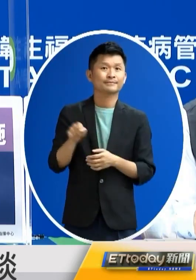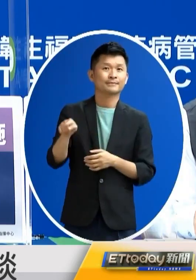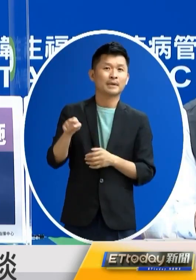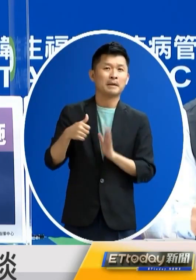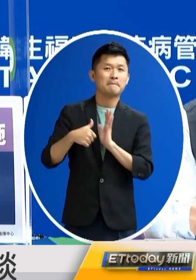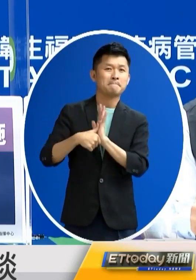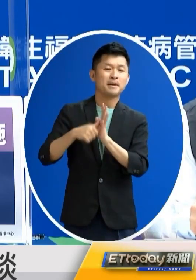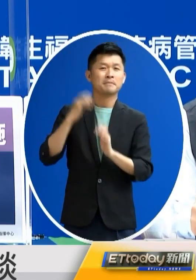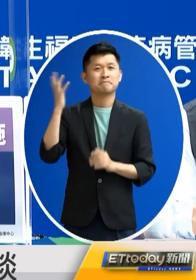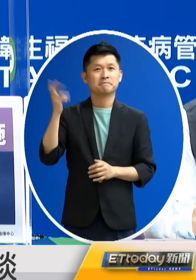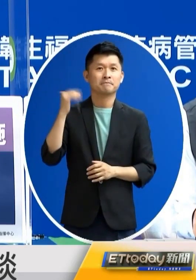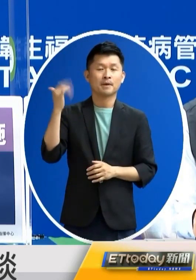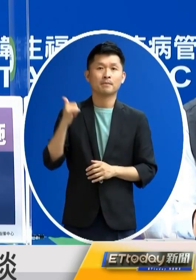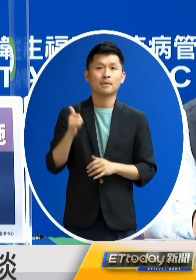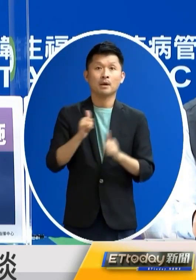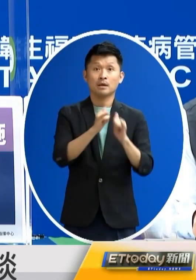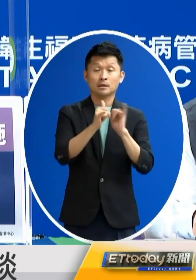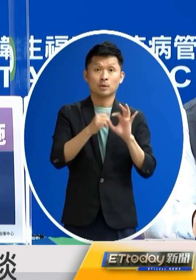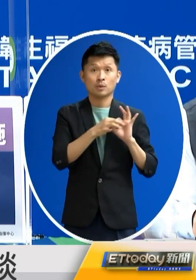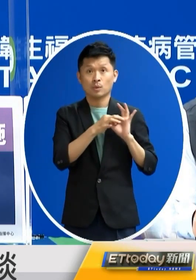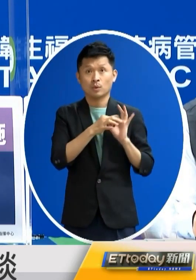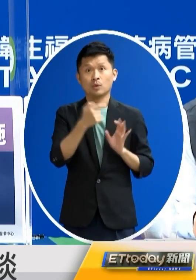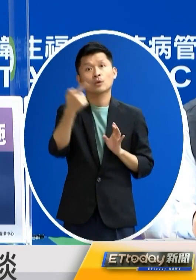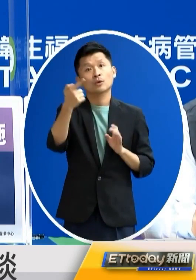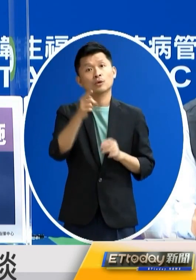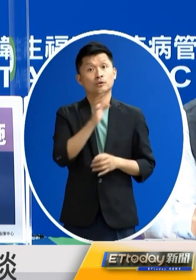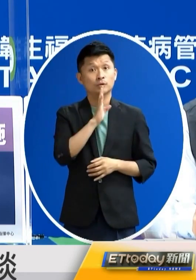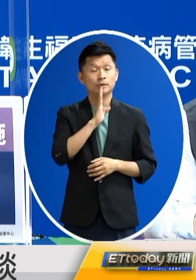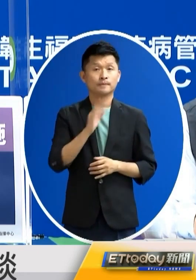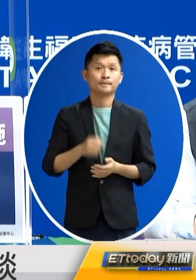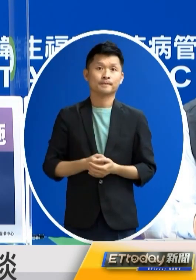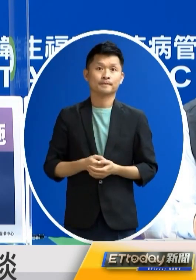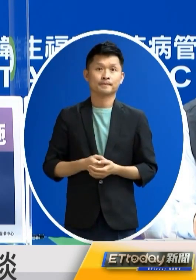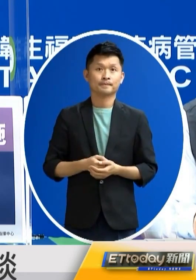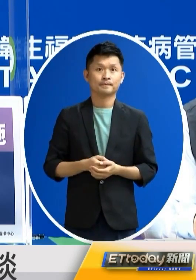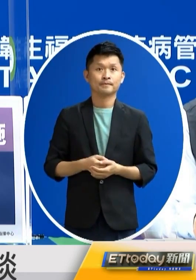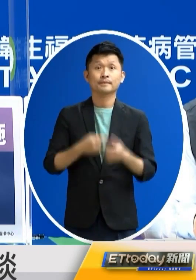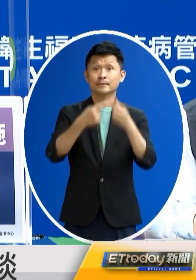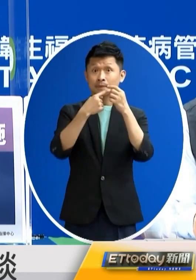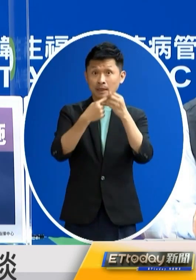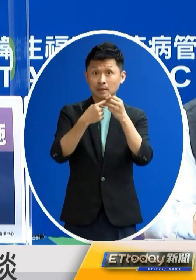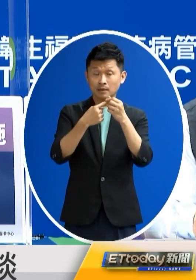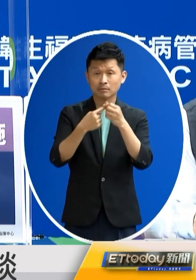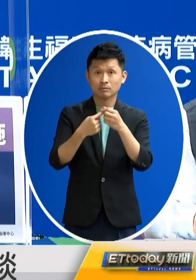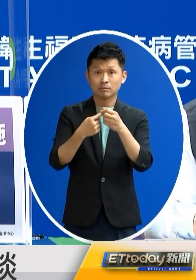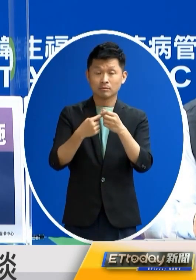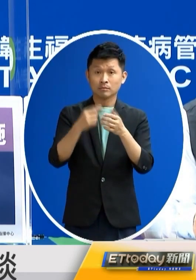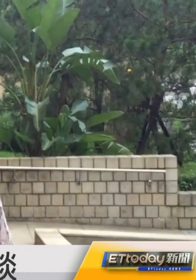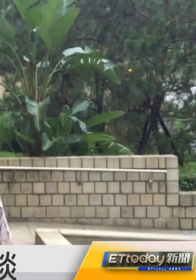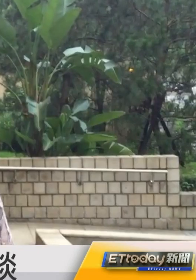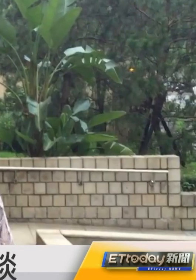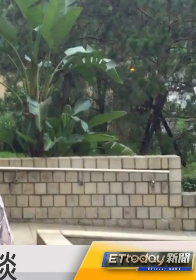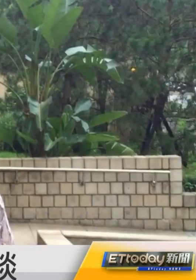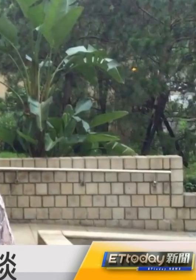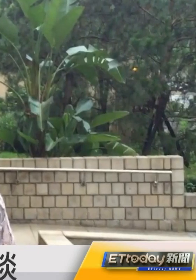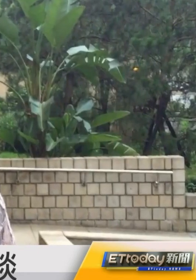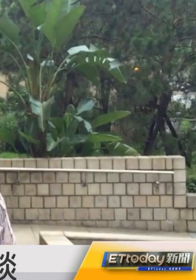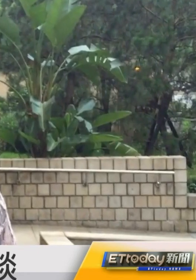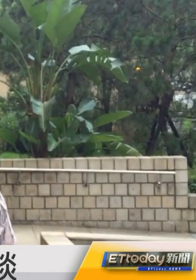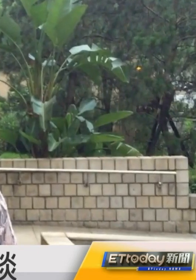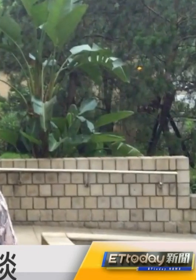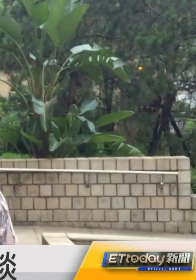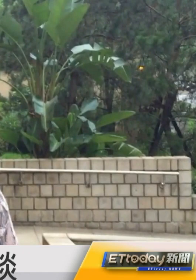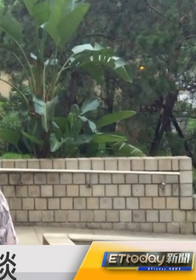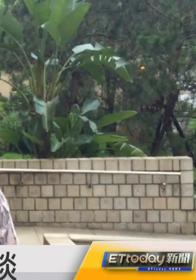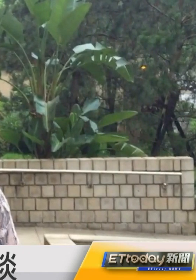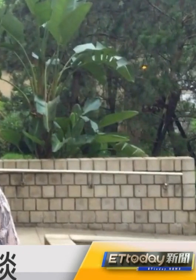名嘴，社会的关心度也是很高。 25日的记者会撑了20几分钟，陈时中终于被问到周玉蔻的特权